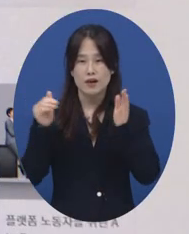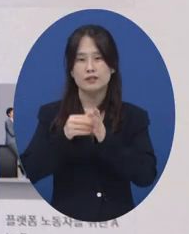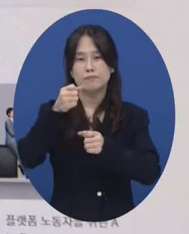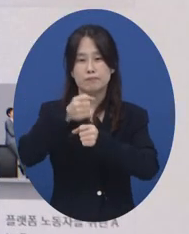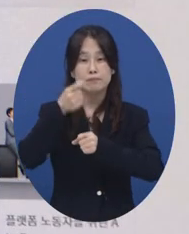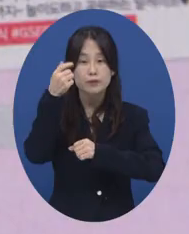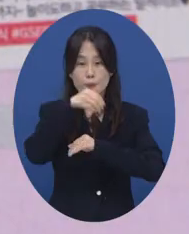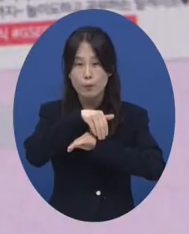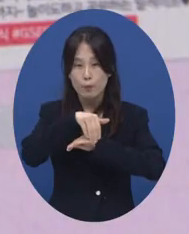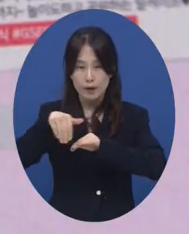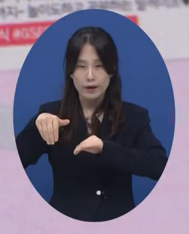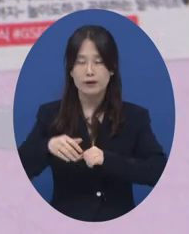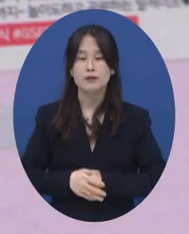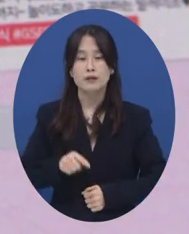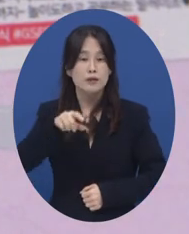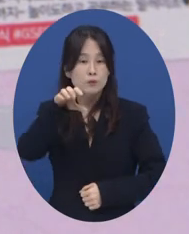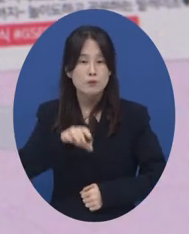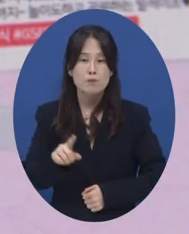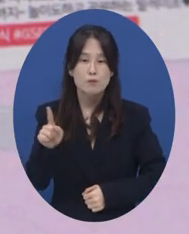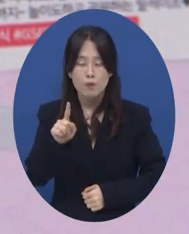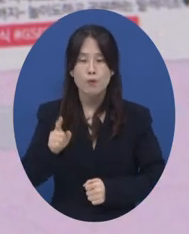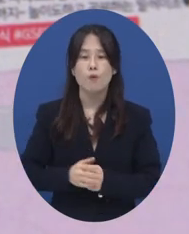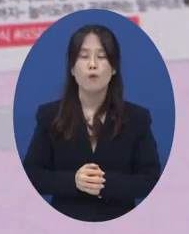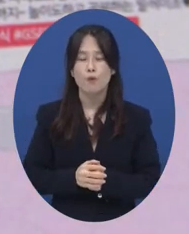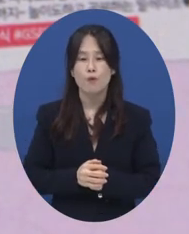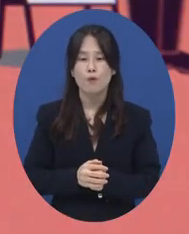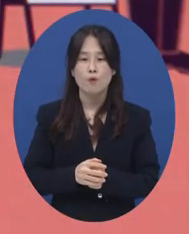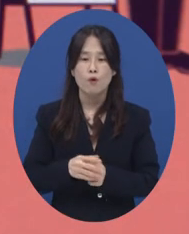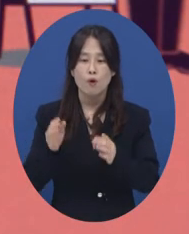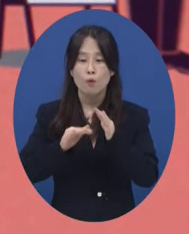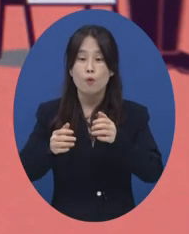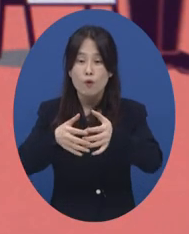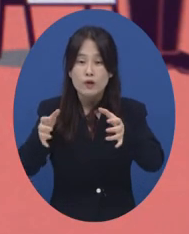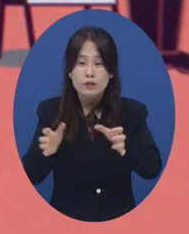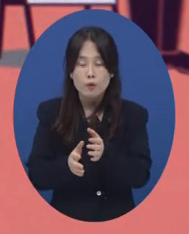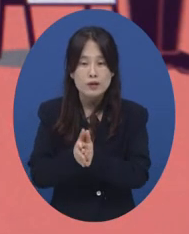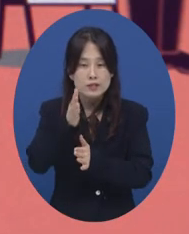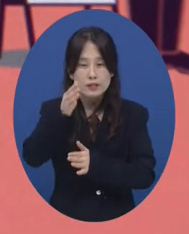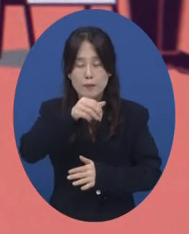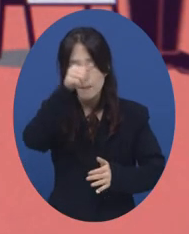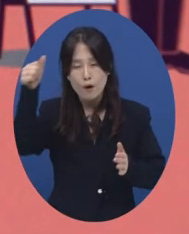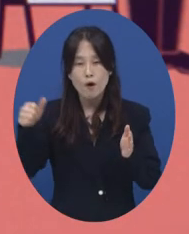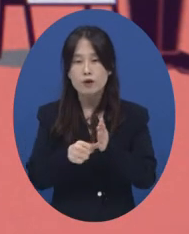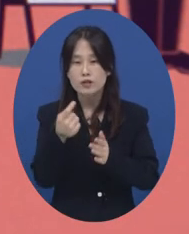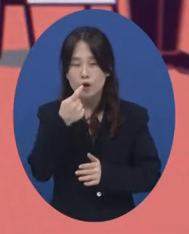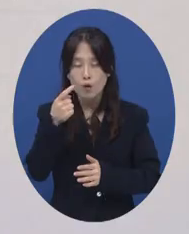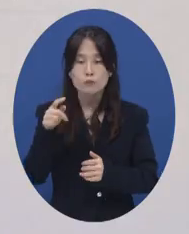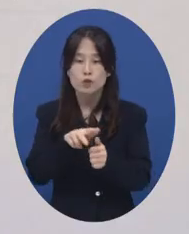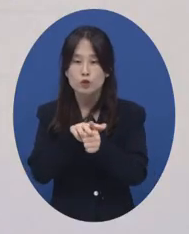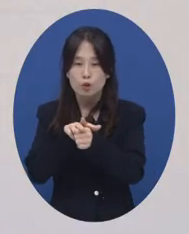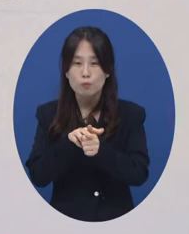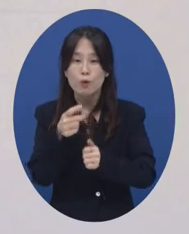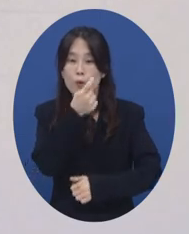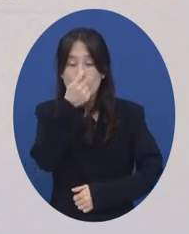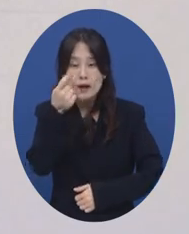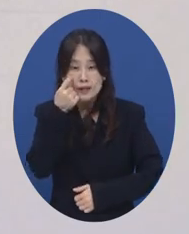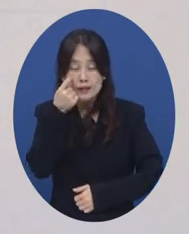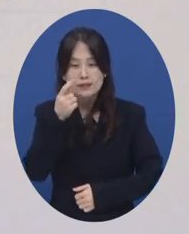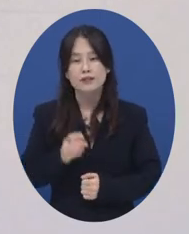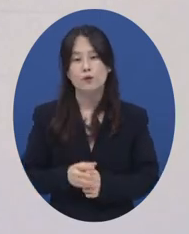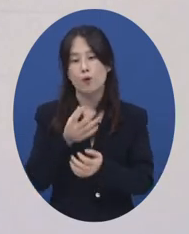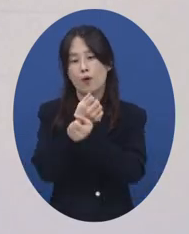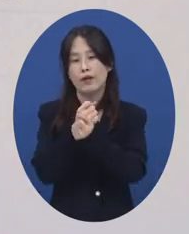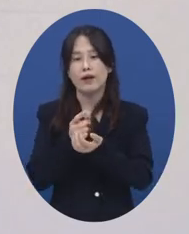만들 예정. 이곳에선 도와 산하 공공기관, 시군별 평생학습 강좌 정보 등을 확인하고